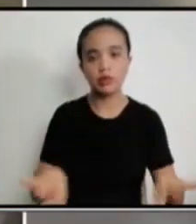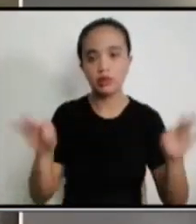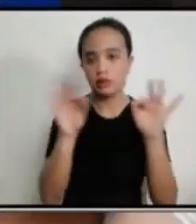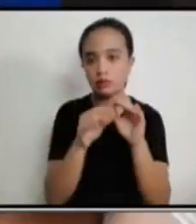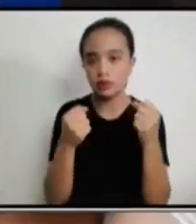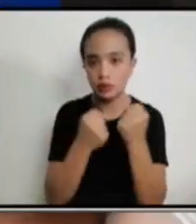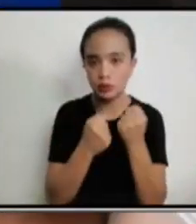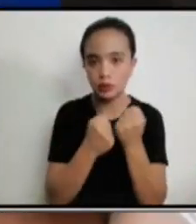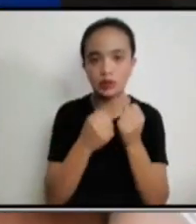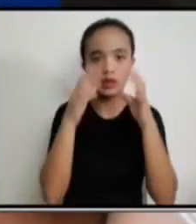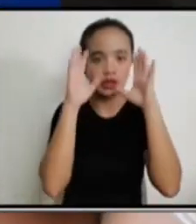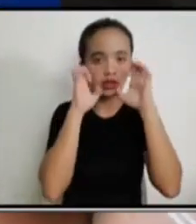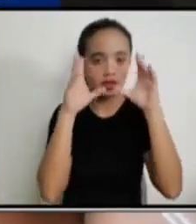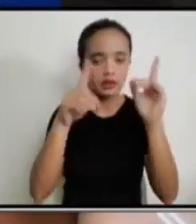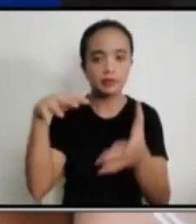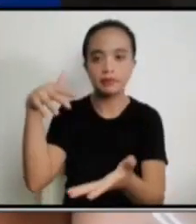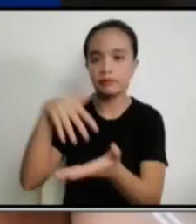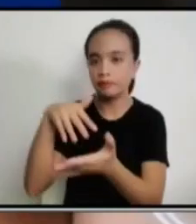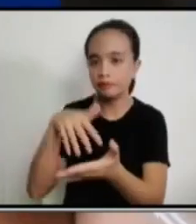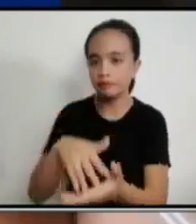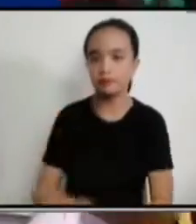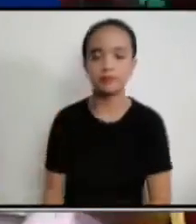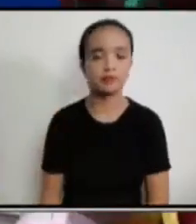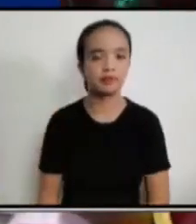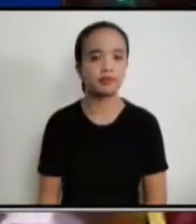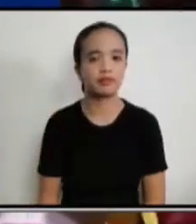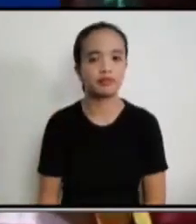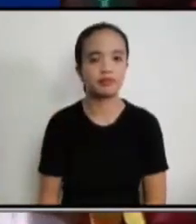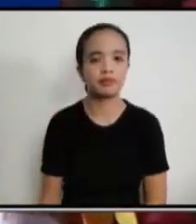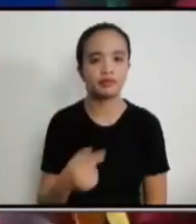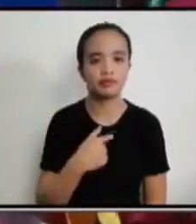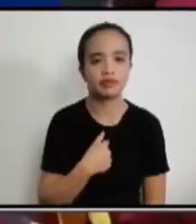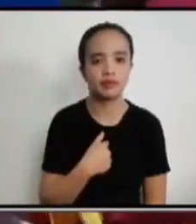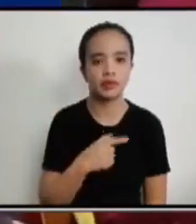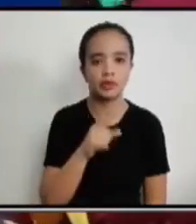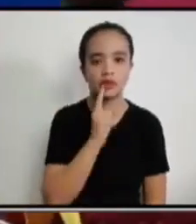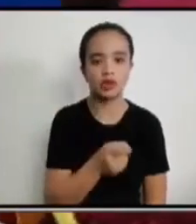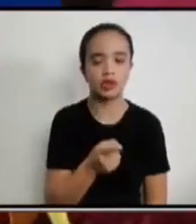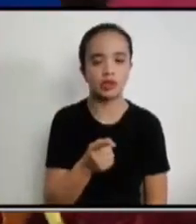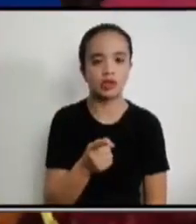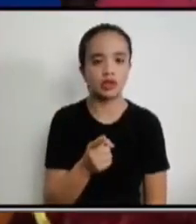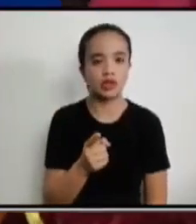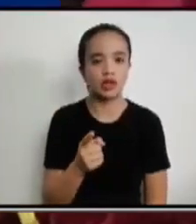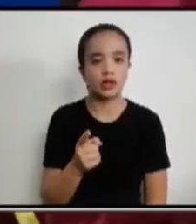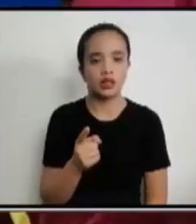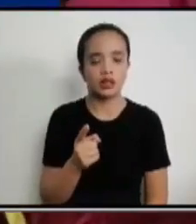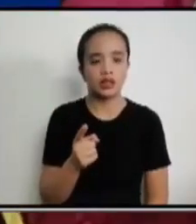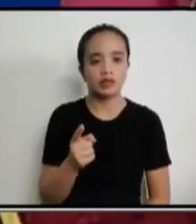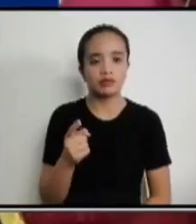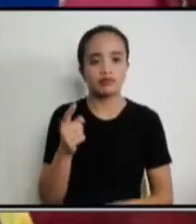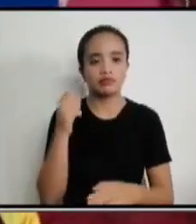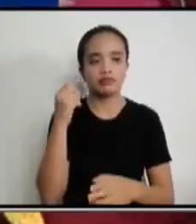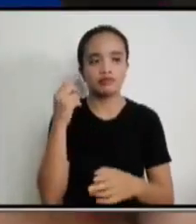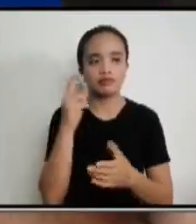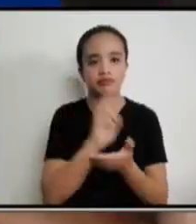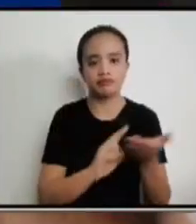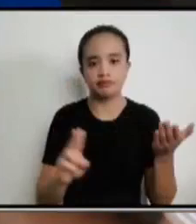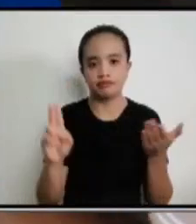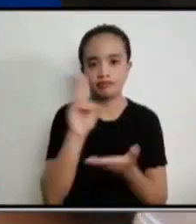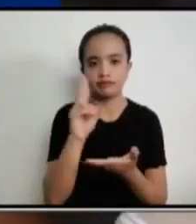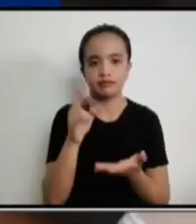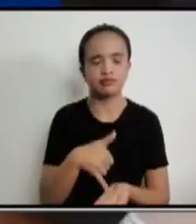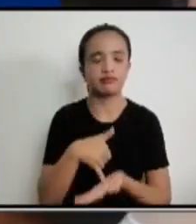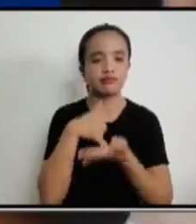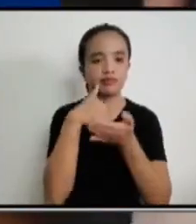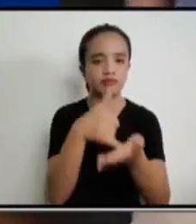sa pag-aaral. Kaluyan ko sa Ginoo nga na himo valedictorian sa College of Education and University CCAP Awardee Best